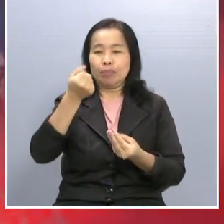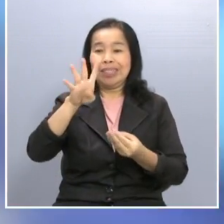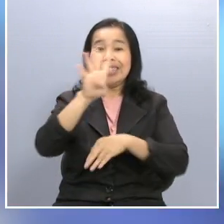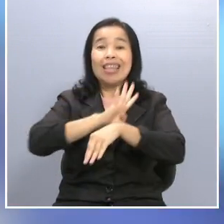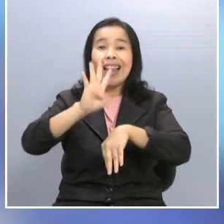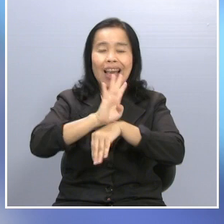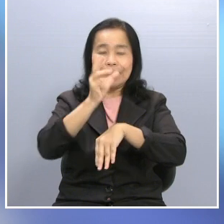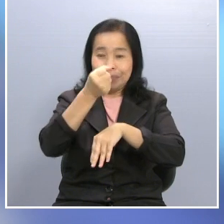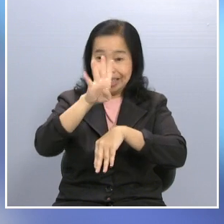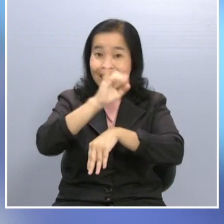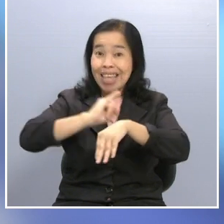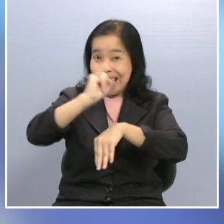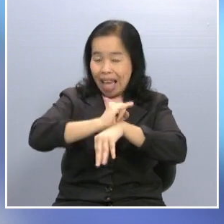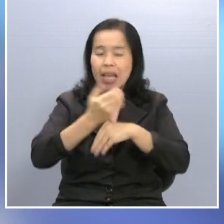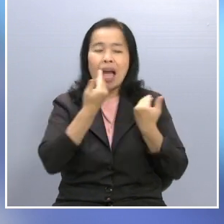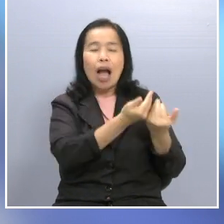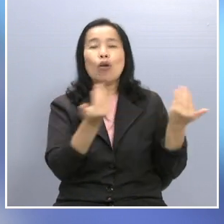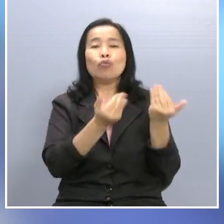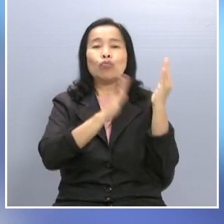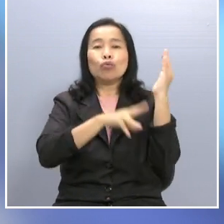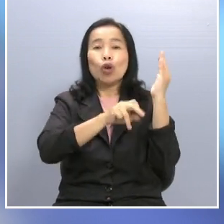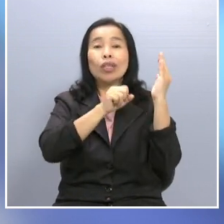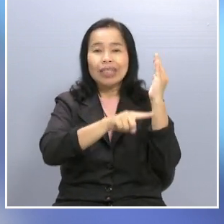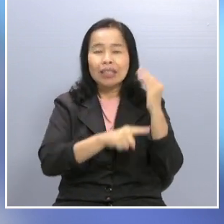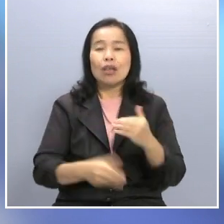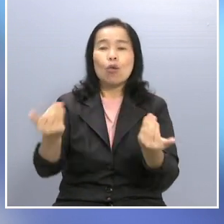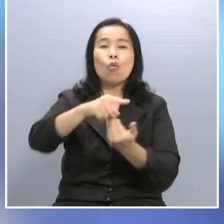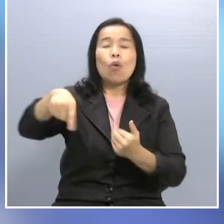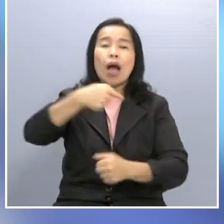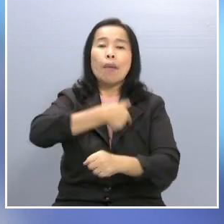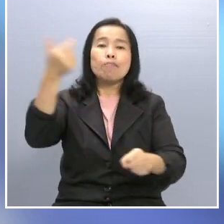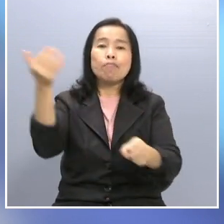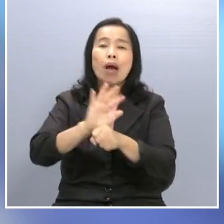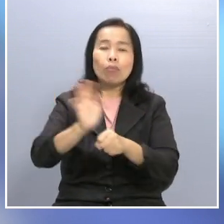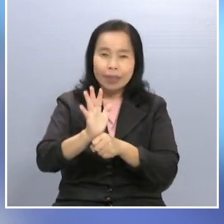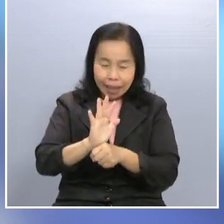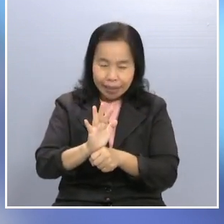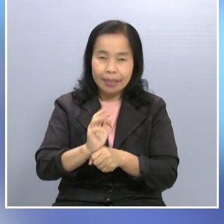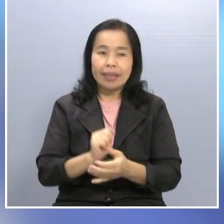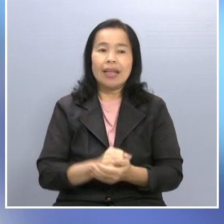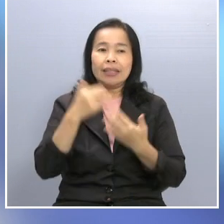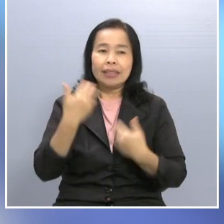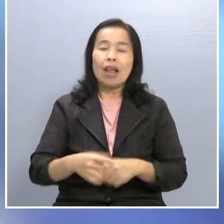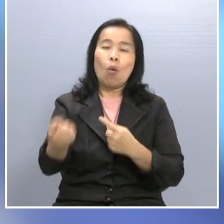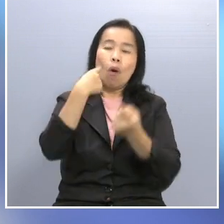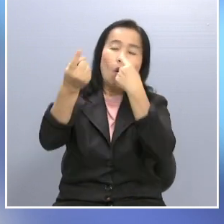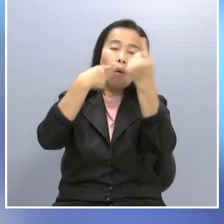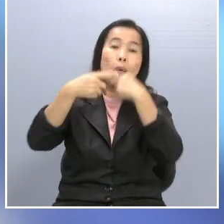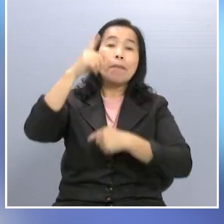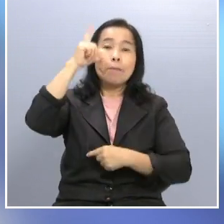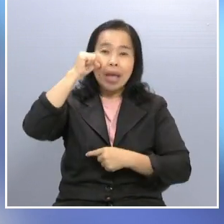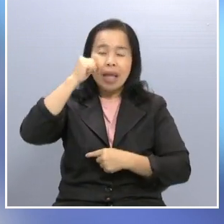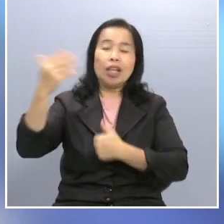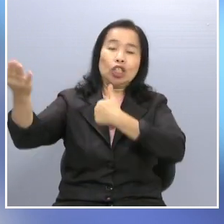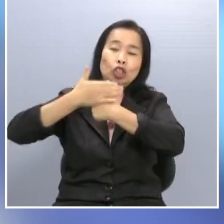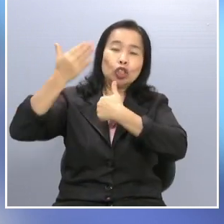นโตที่นครศรีธรรมราชเพราะฉะนั้นก็เลยทำให้ลูกอีกฝั่งนึงไม่พอใจเกิดเหตุการณ์แบบนี้แล้วก็มาด่าทอมาทำร้ายร่างกายแ